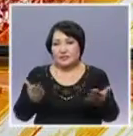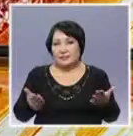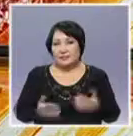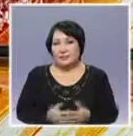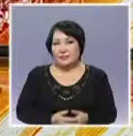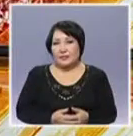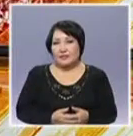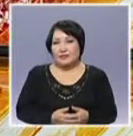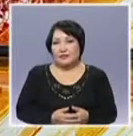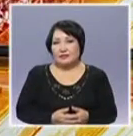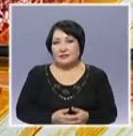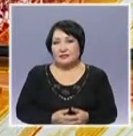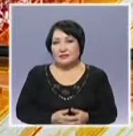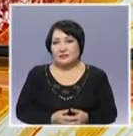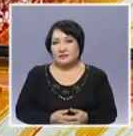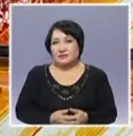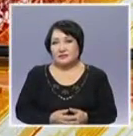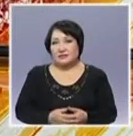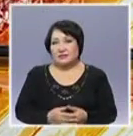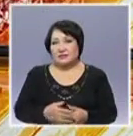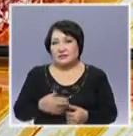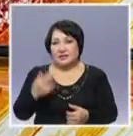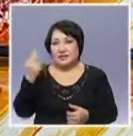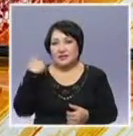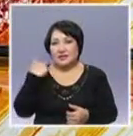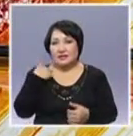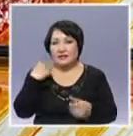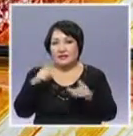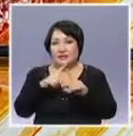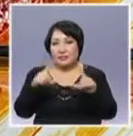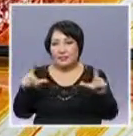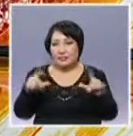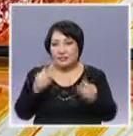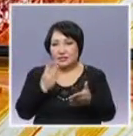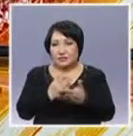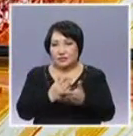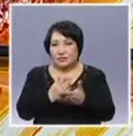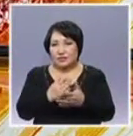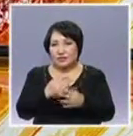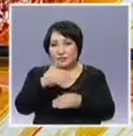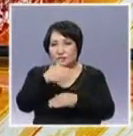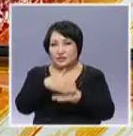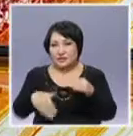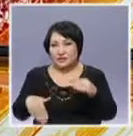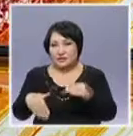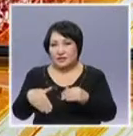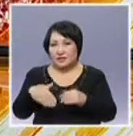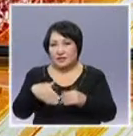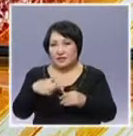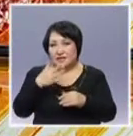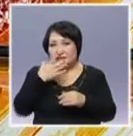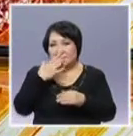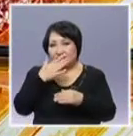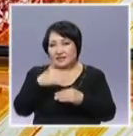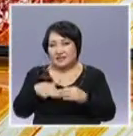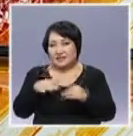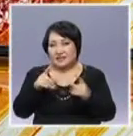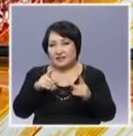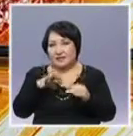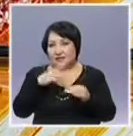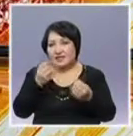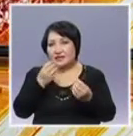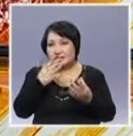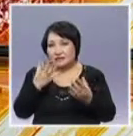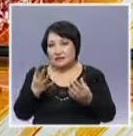біздің салық департамент тұрған көшелерін алсаңыз да, Абылай хан даңғылында небір шетелдің жақсы брендтерін сататын магазиндер